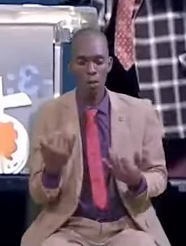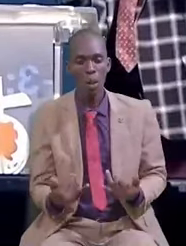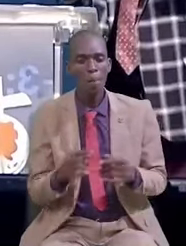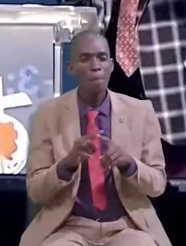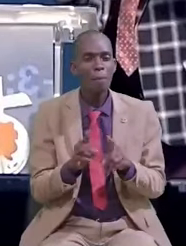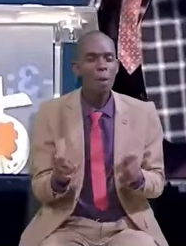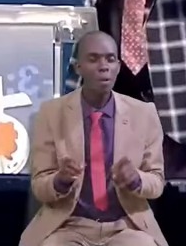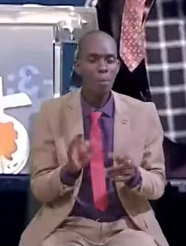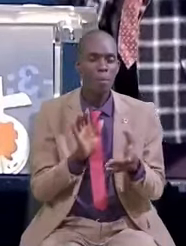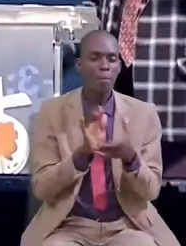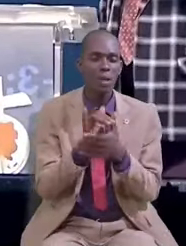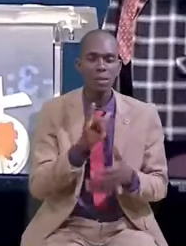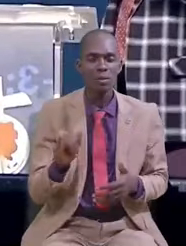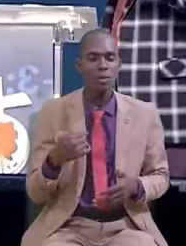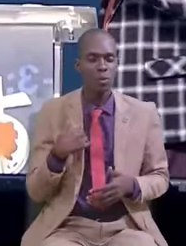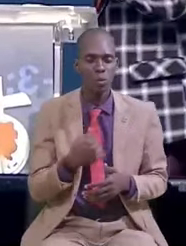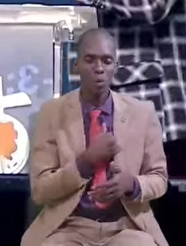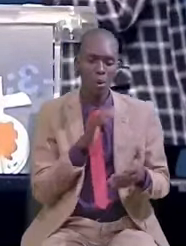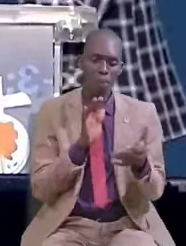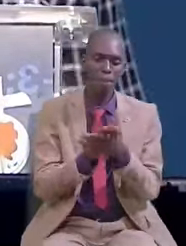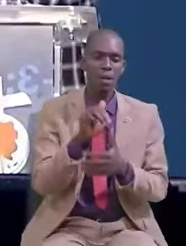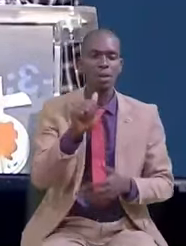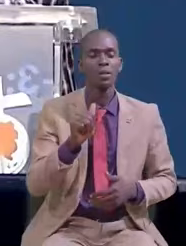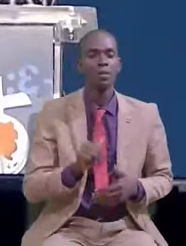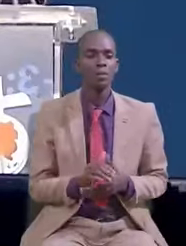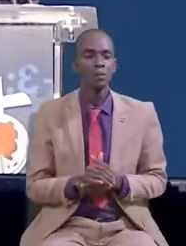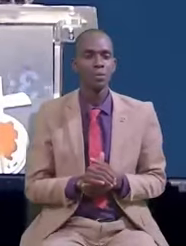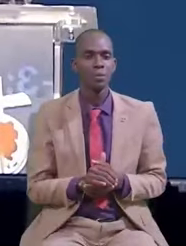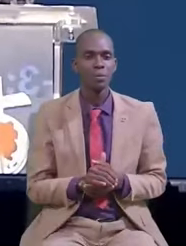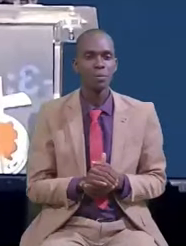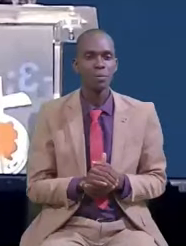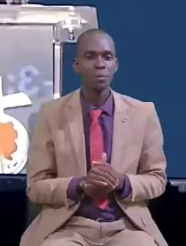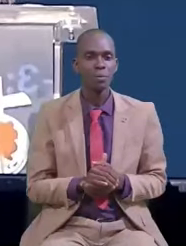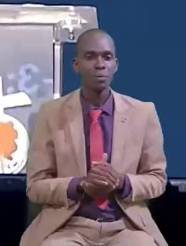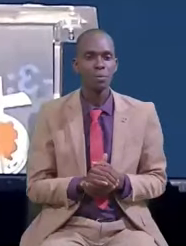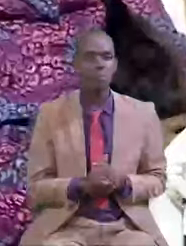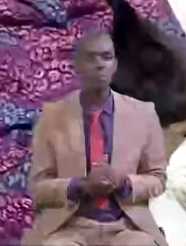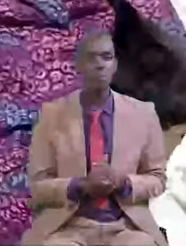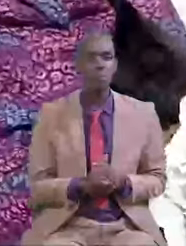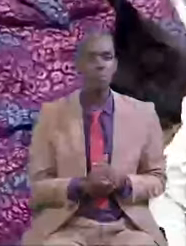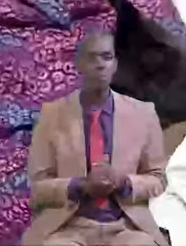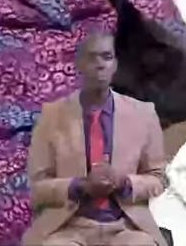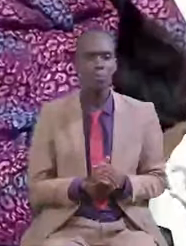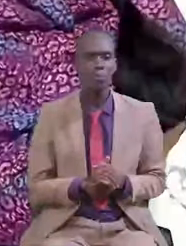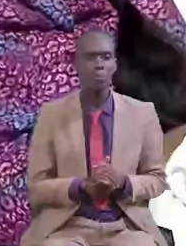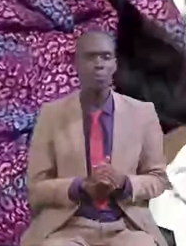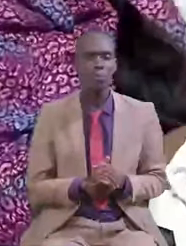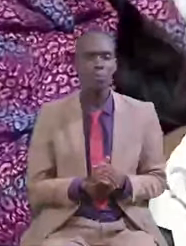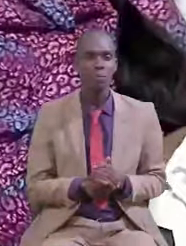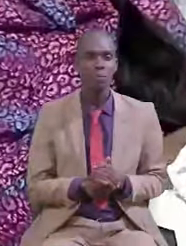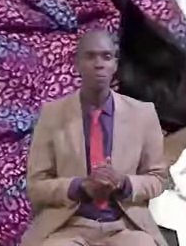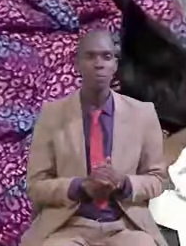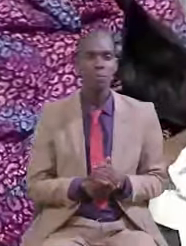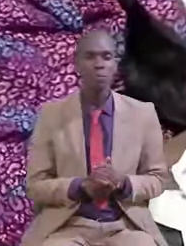Ce n'est pas là où on vit, on habite, ce qui on est, mais c'est celui à